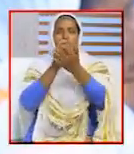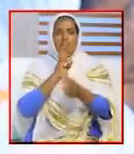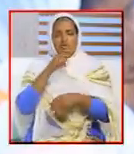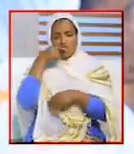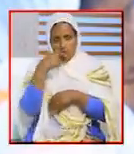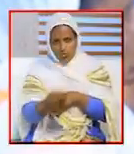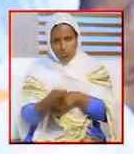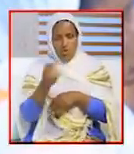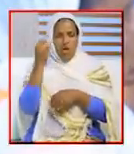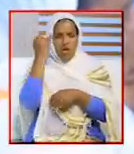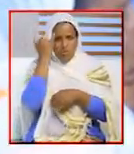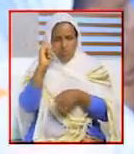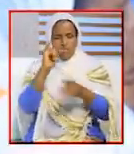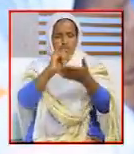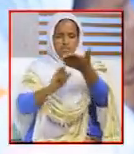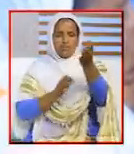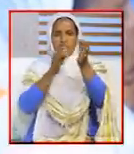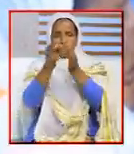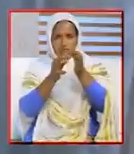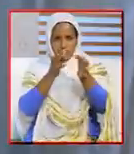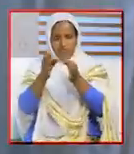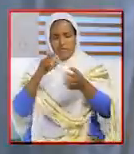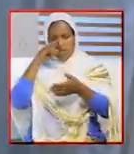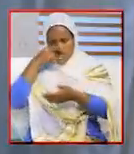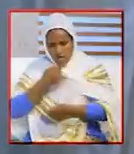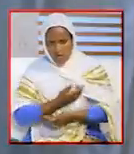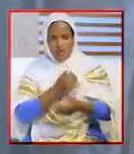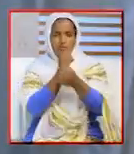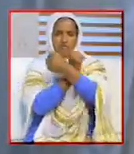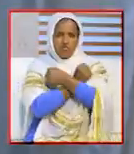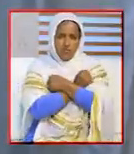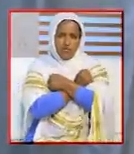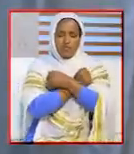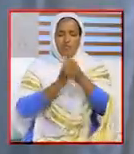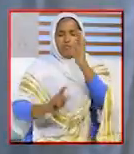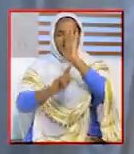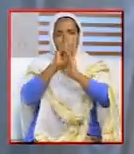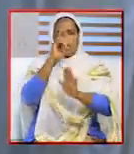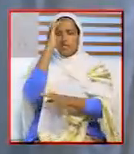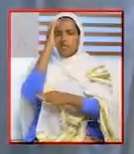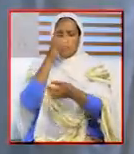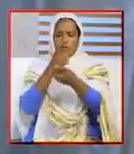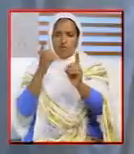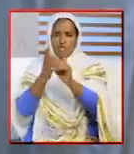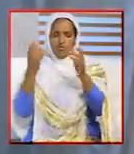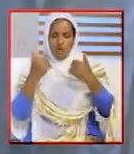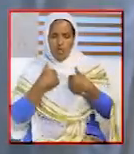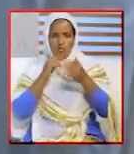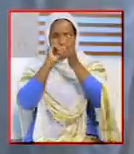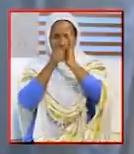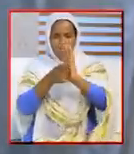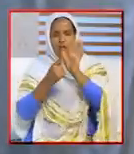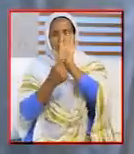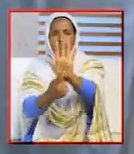ናቸው ያሏቸውን እሳቤዎች ዘርዝረዋል። ሕፃናትን በፍቅር በማሳደግ እግዚአብሔር ለፍጥረቱ ላለው